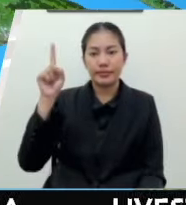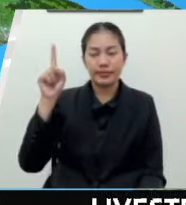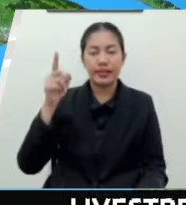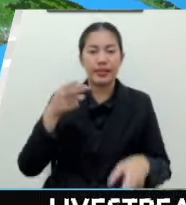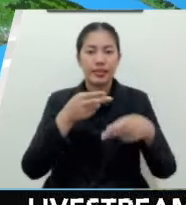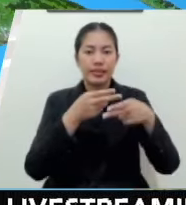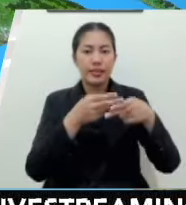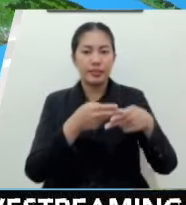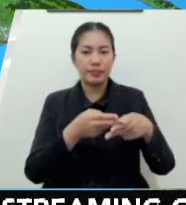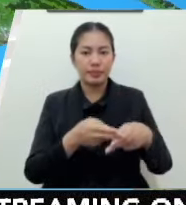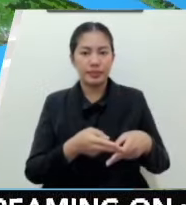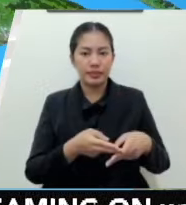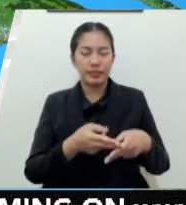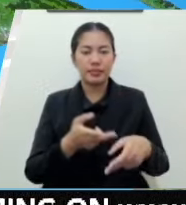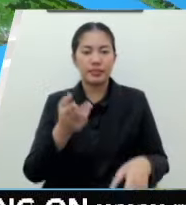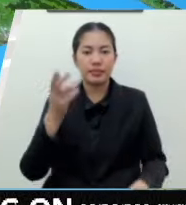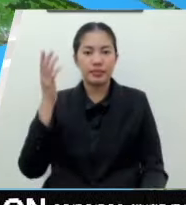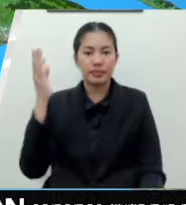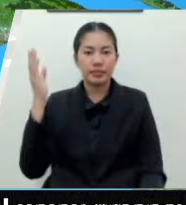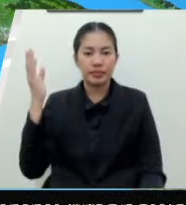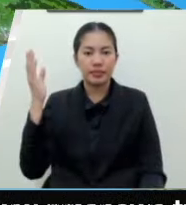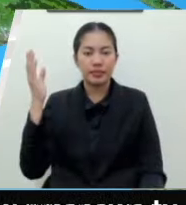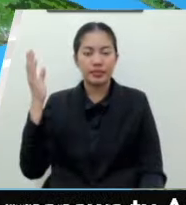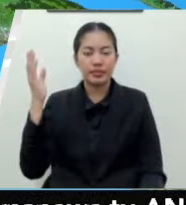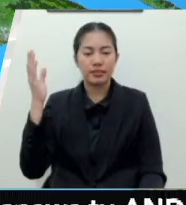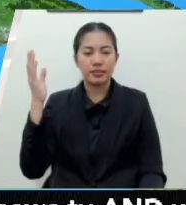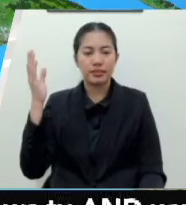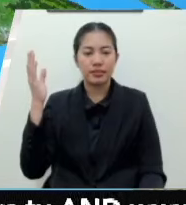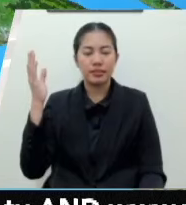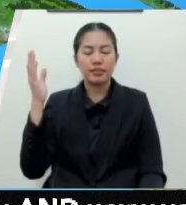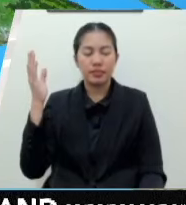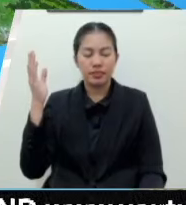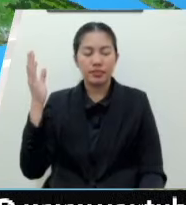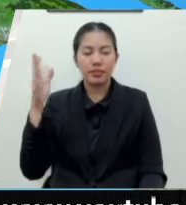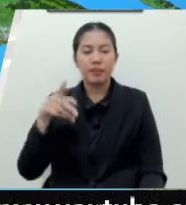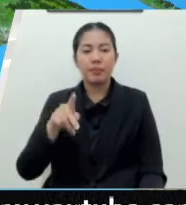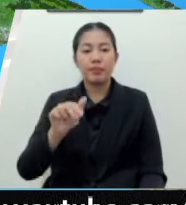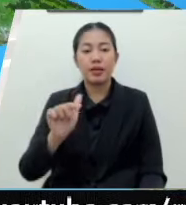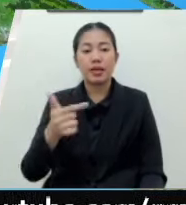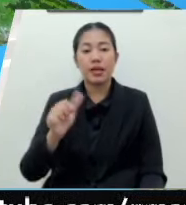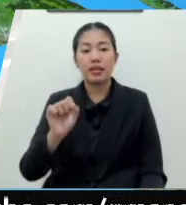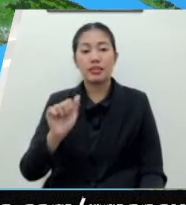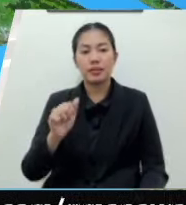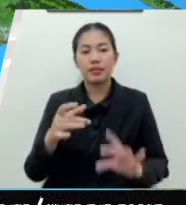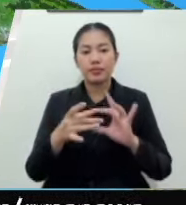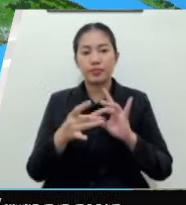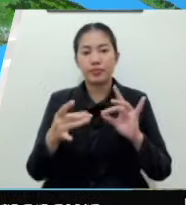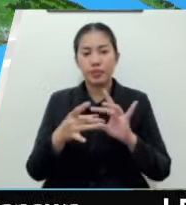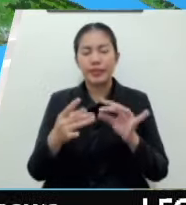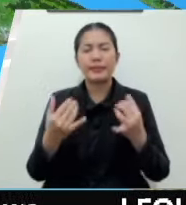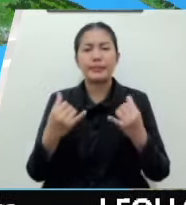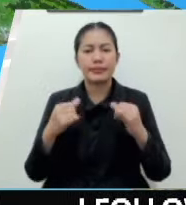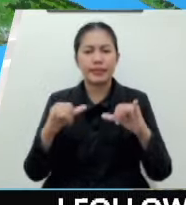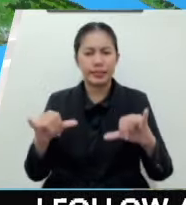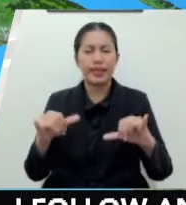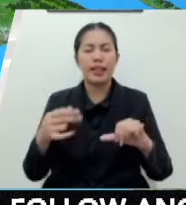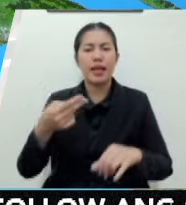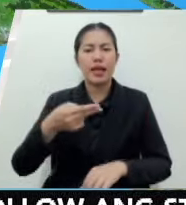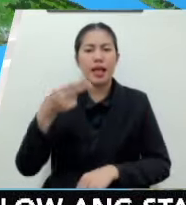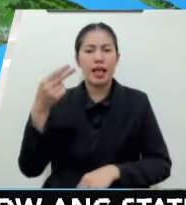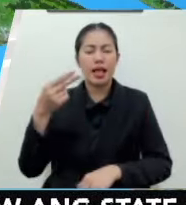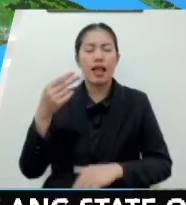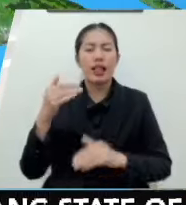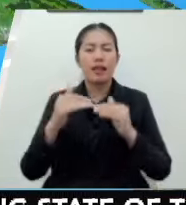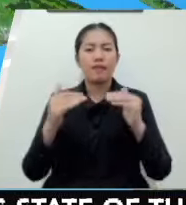Roque, Pantabangan at Caliraya Reservoirs, ayon po sa PAGASA. Nananatili pa namang mataas sa 180 meters na minimum